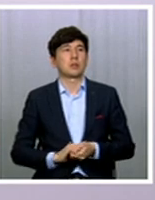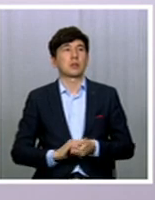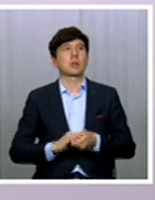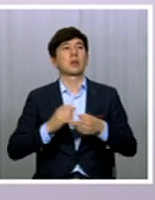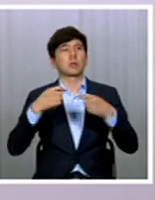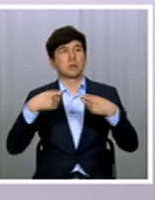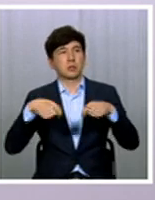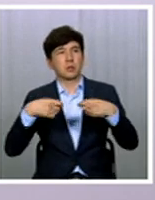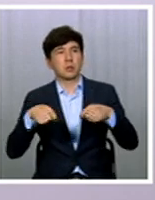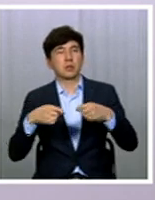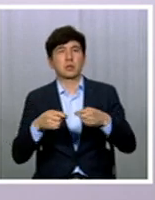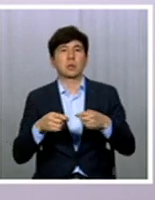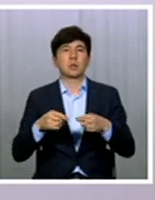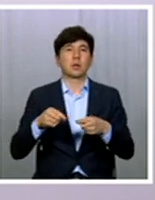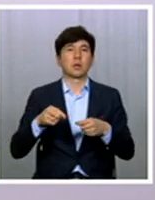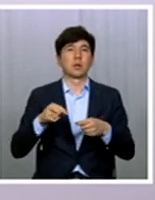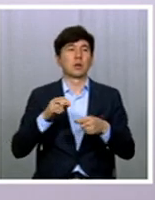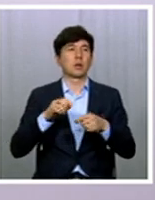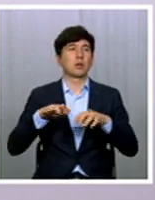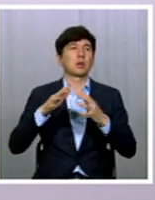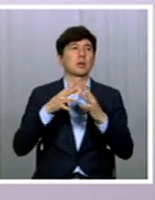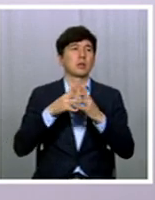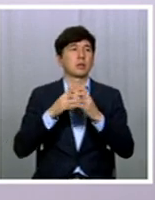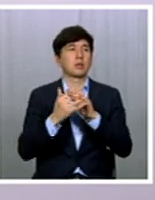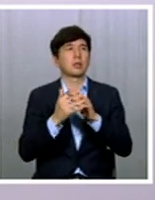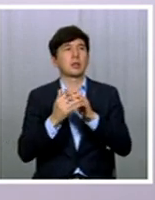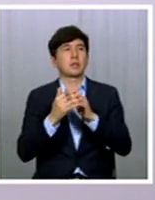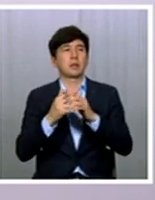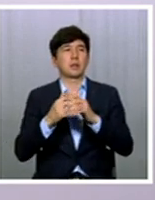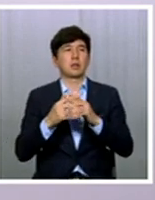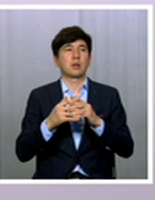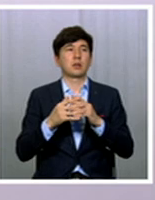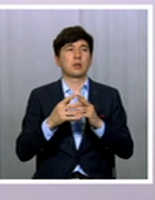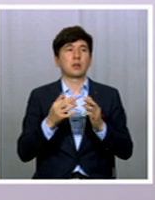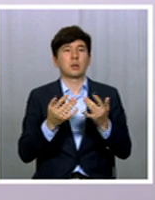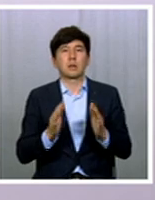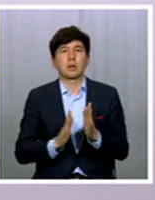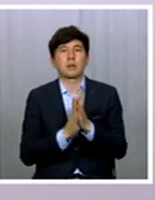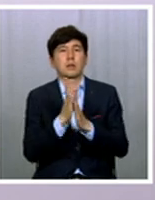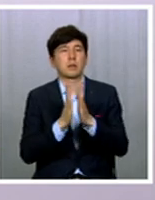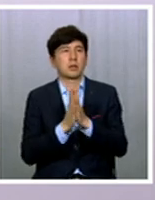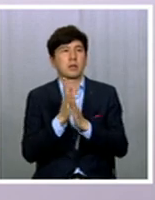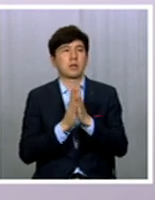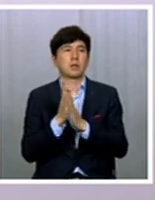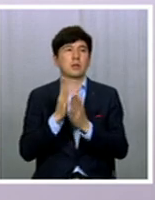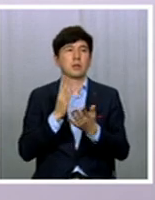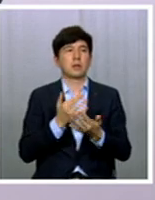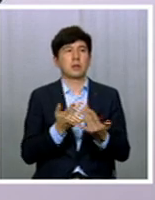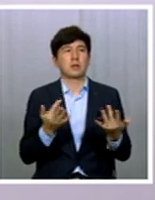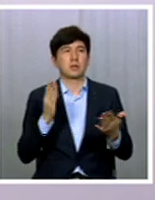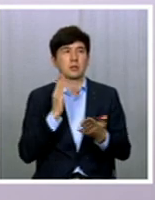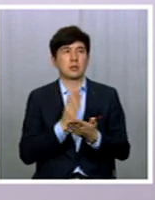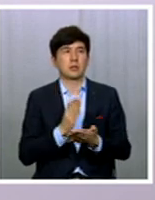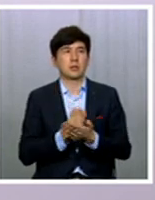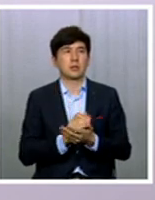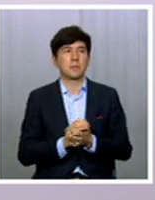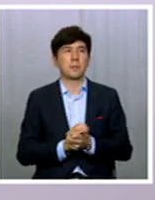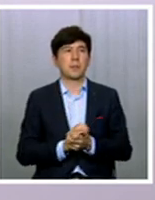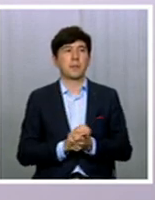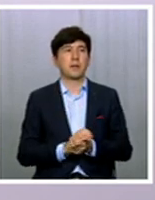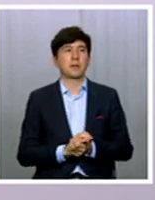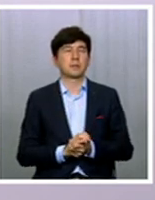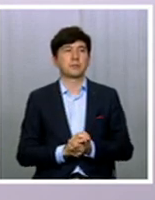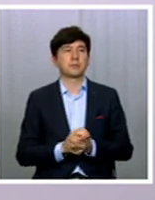саудаланатын ауыл шаруашылық өнімдері басты негізгі тауар дақылдардың түрлері, немесе ауыл шаруашылық өнімдер әлемдік нарықта